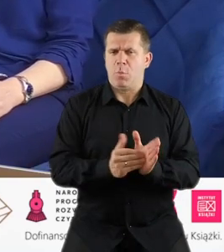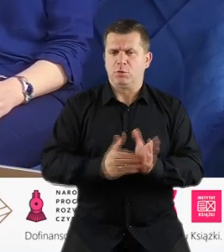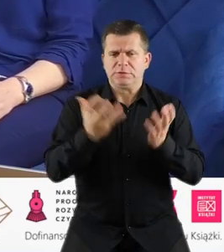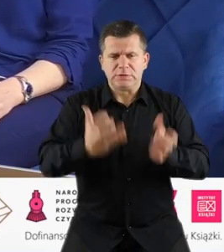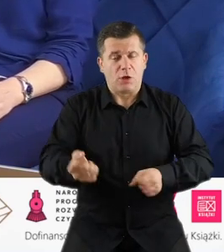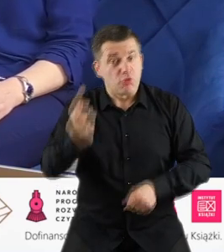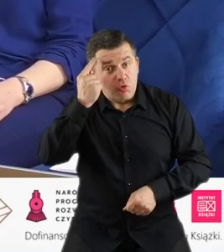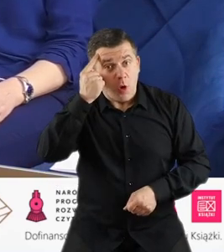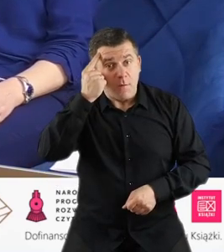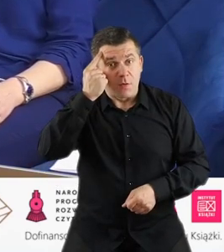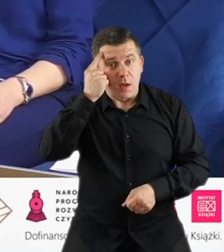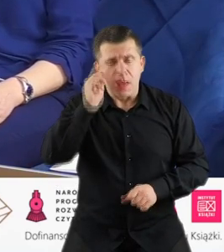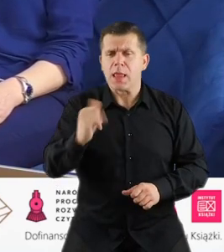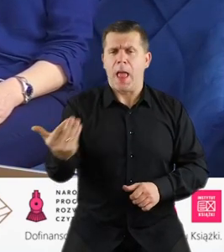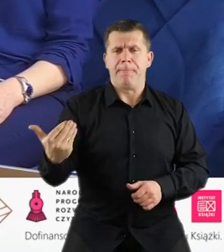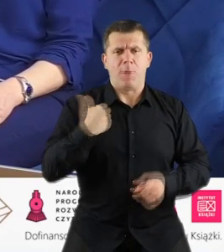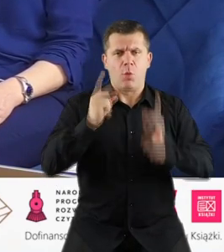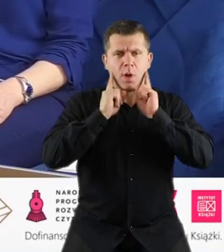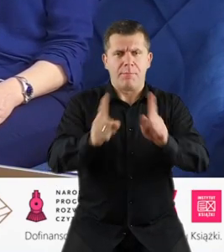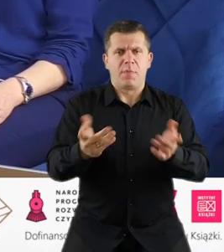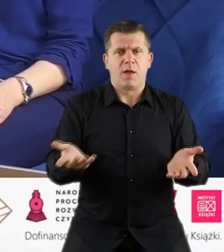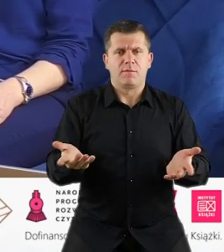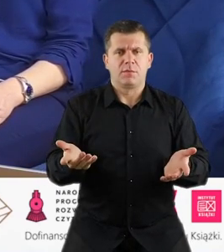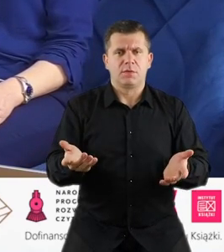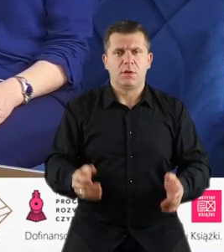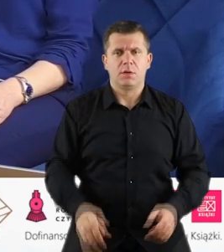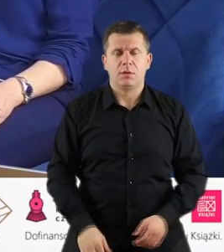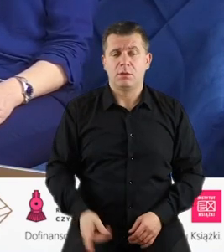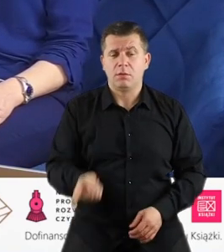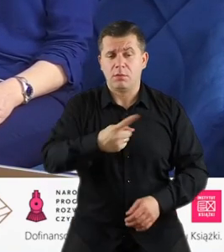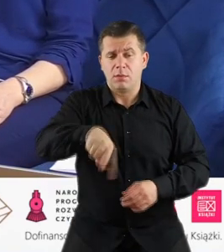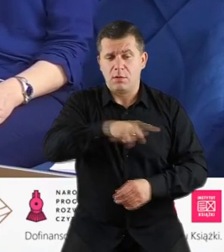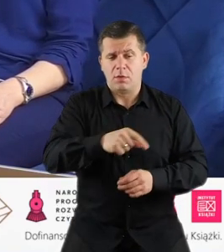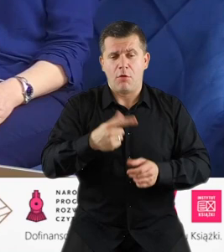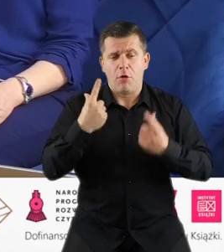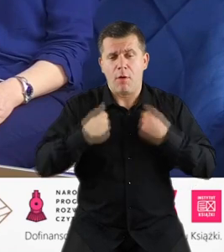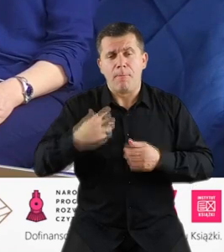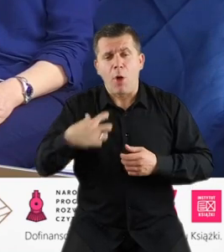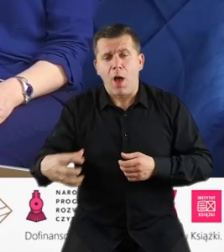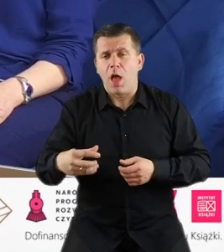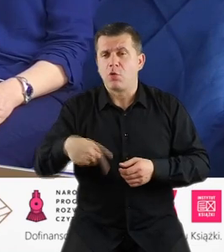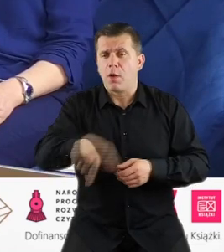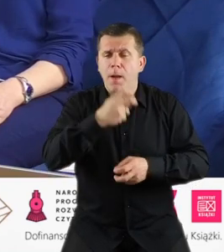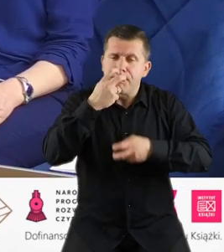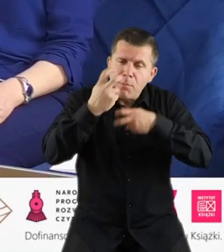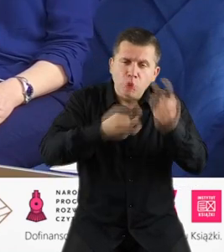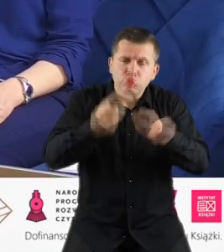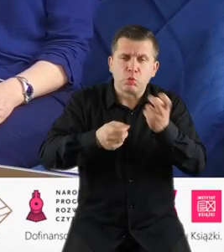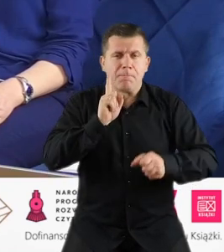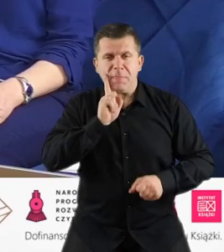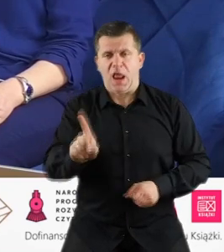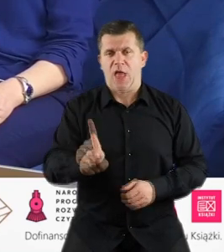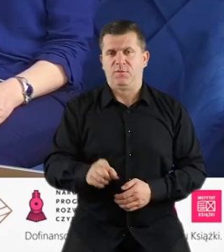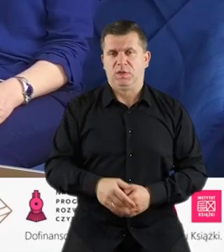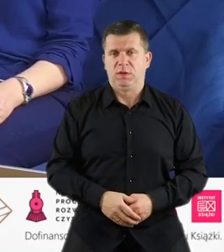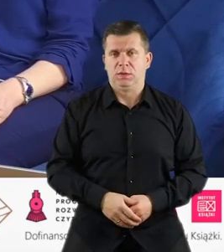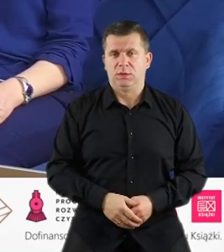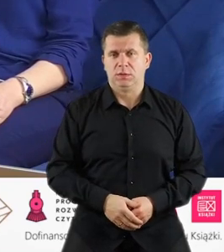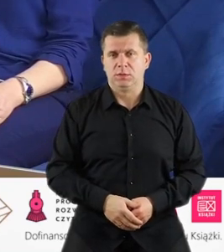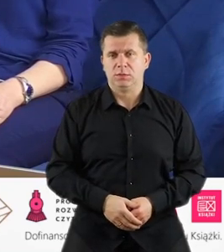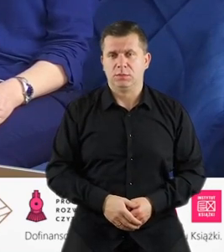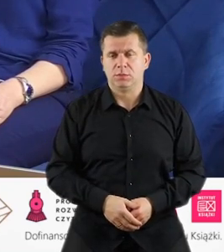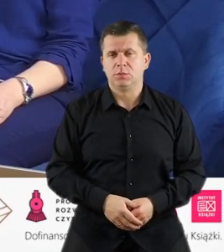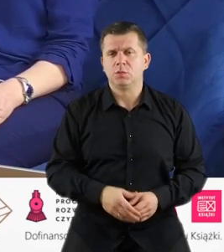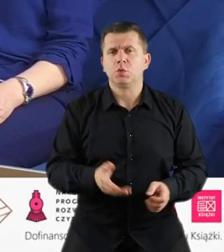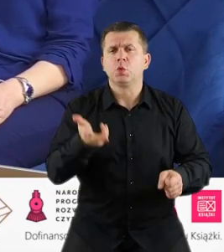potrzebę właśnie, żeby dowiedzieć się, jak było naprawdę. Ci bohaterowie właśnie poszukują tej prawdy. I